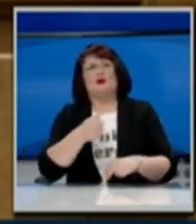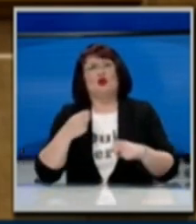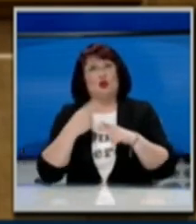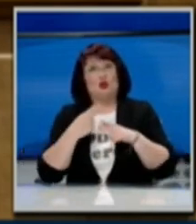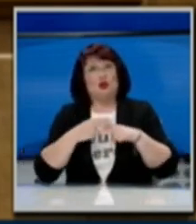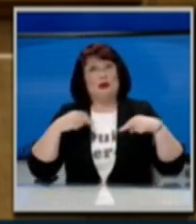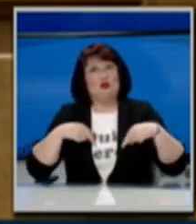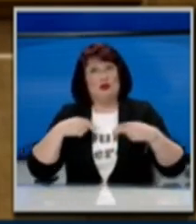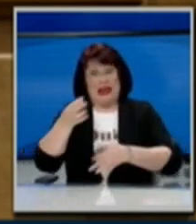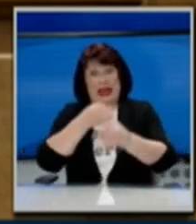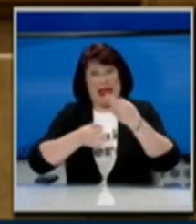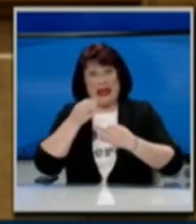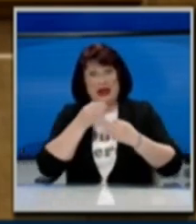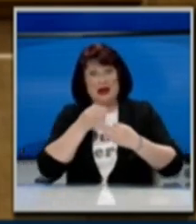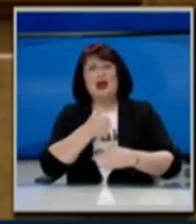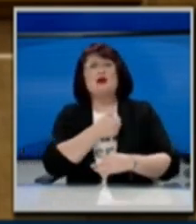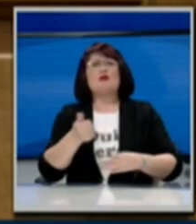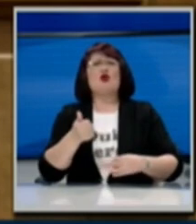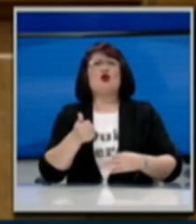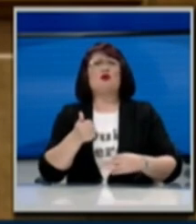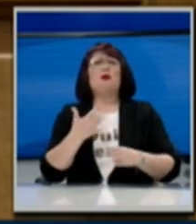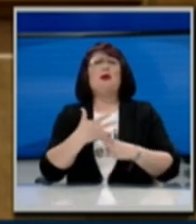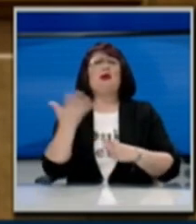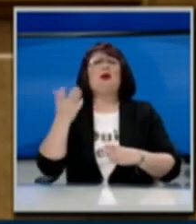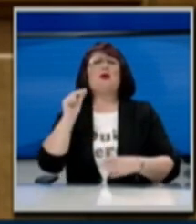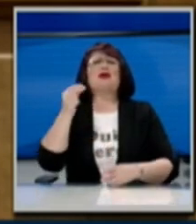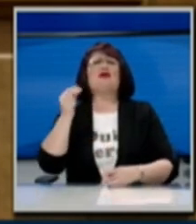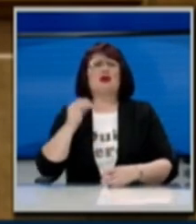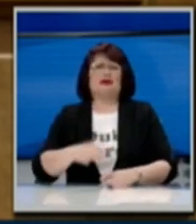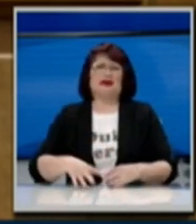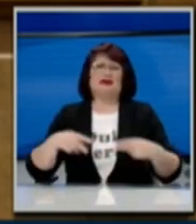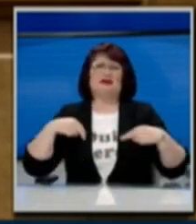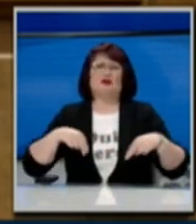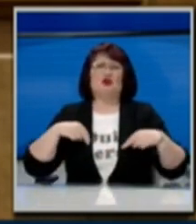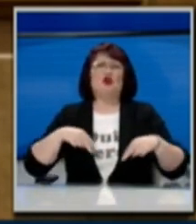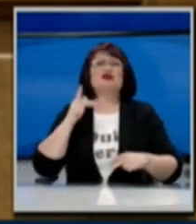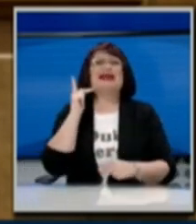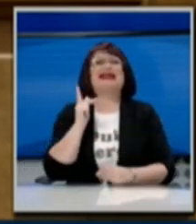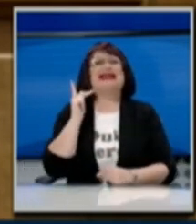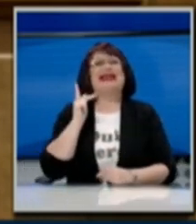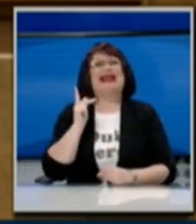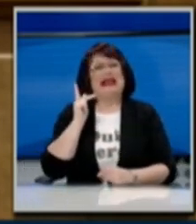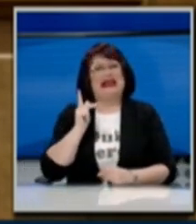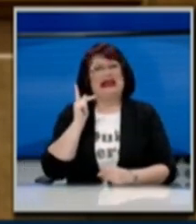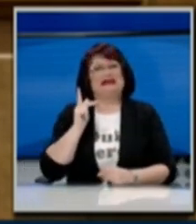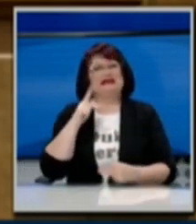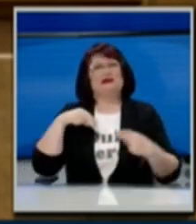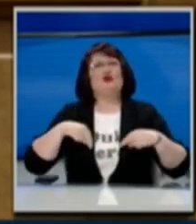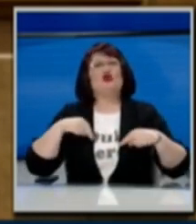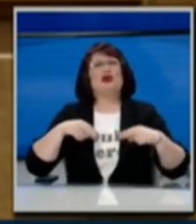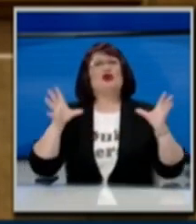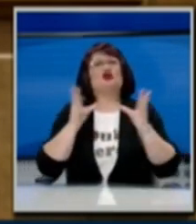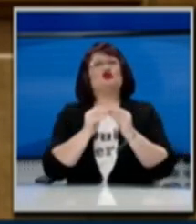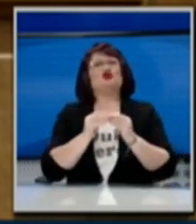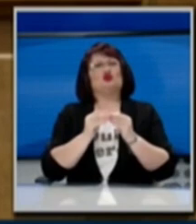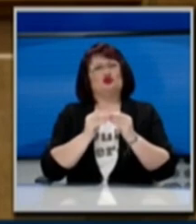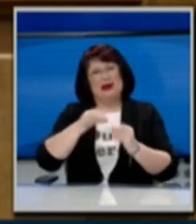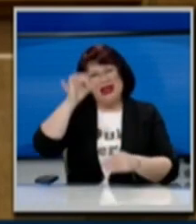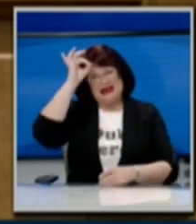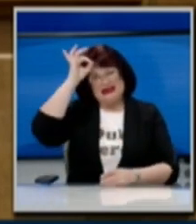υπουργοί. Ο κύριος Κικίλιας που έχει αναλάβει το Υπουργείο Πολιτικής Προστασίας, αυτό που ιδρύθηκε